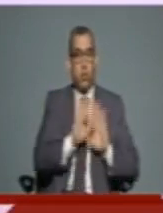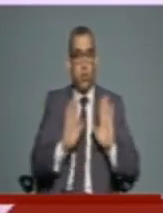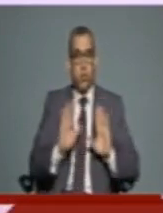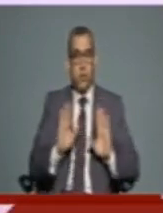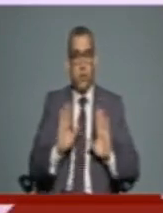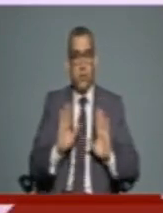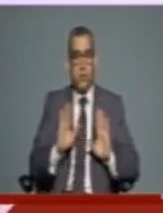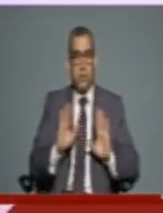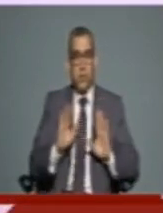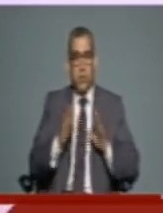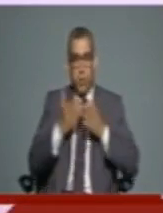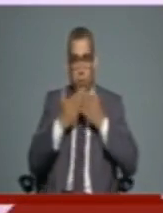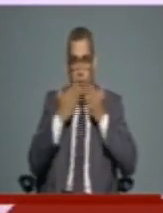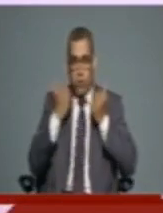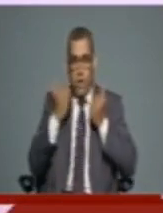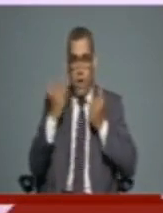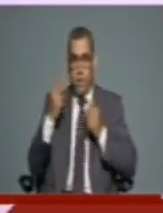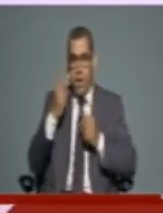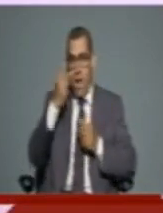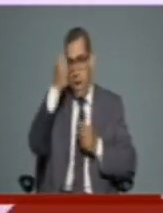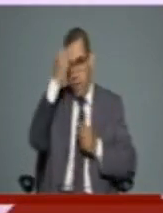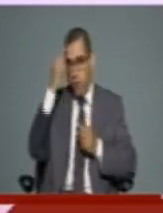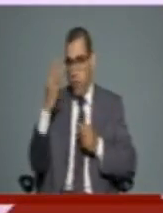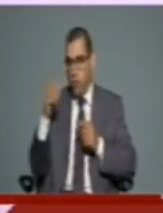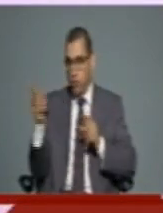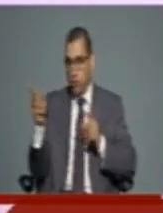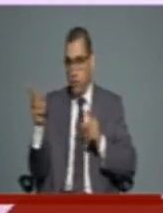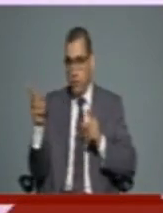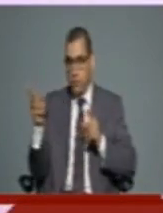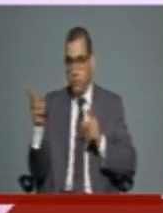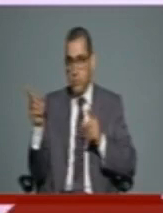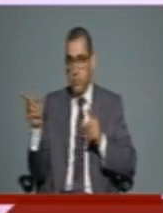في الفترة من 2014 ل